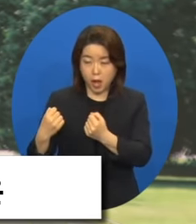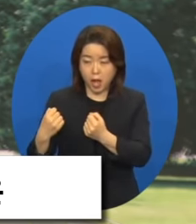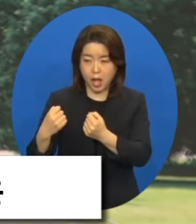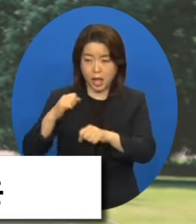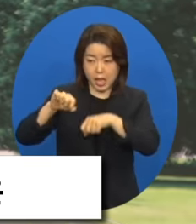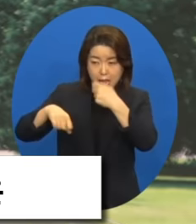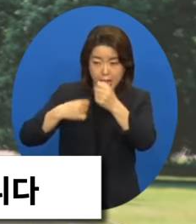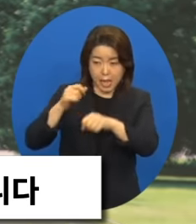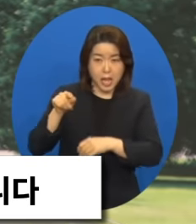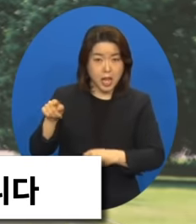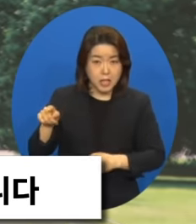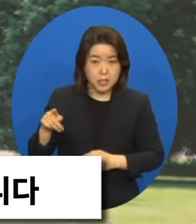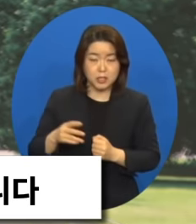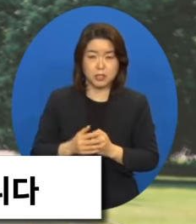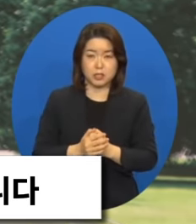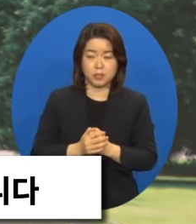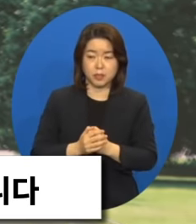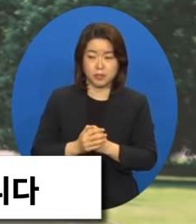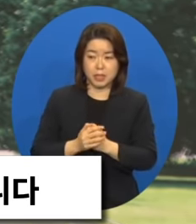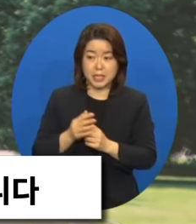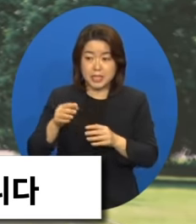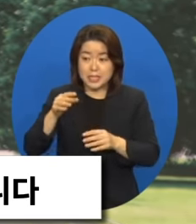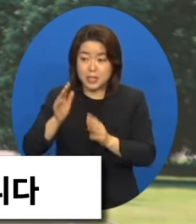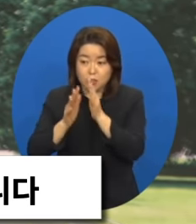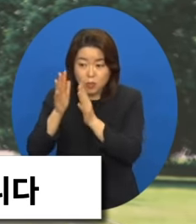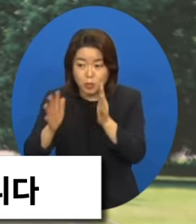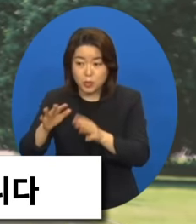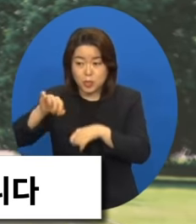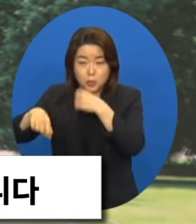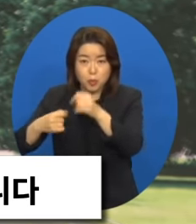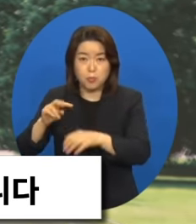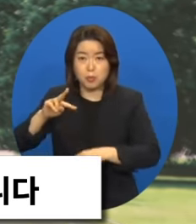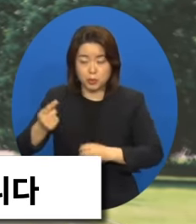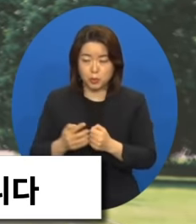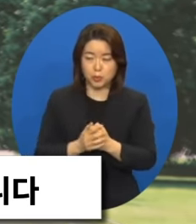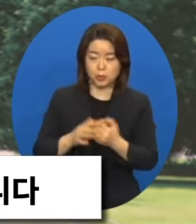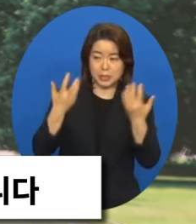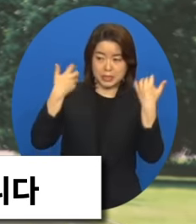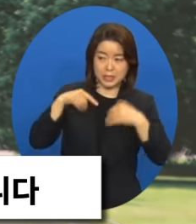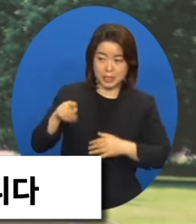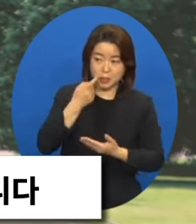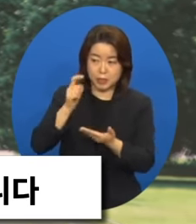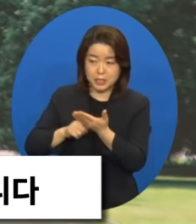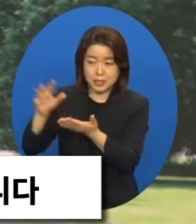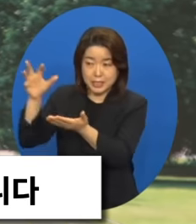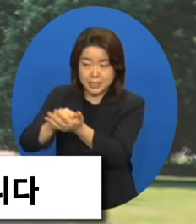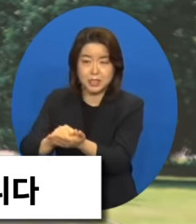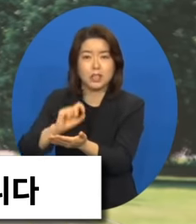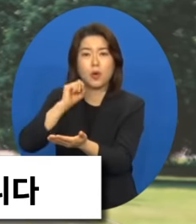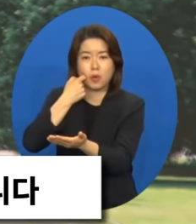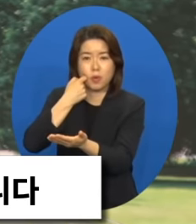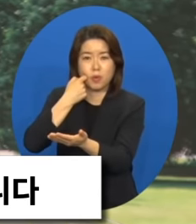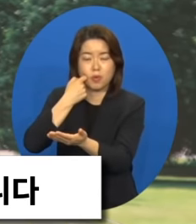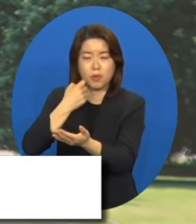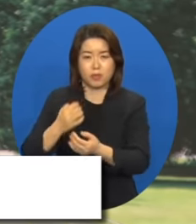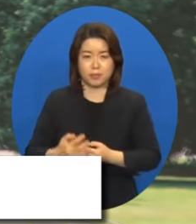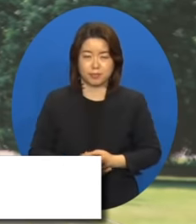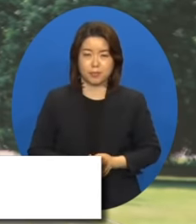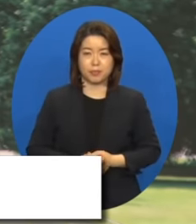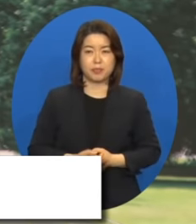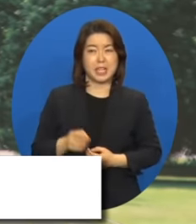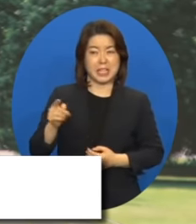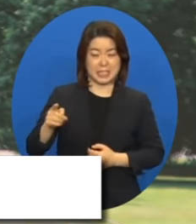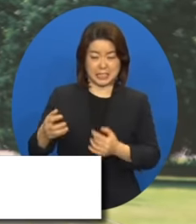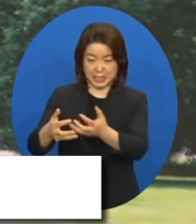짐승은 초식동물이라도 사자도 사실 쉽게 사냥하기가 어렵습니다. 그